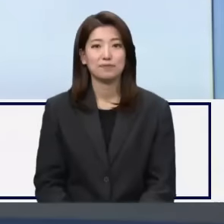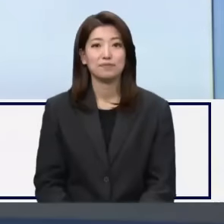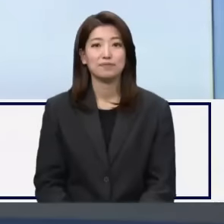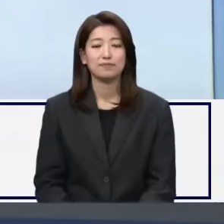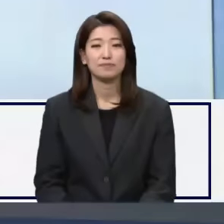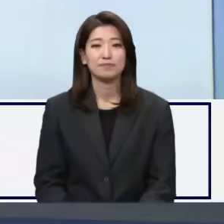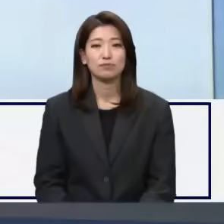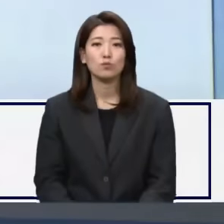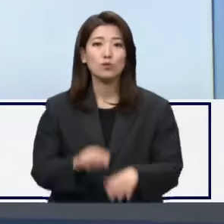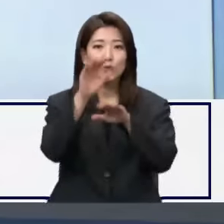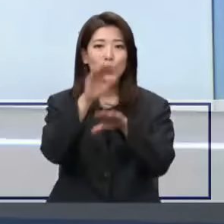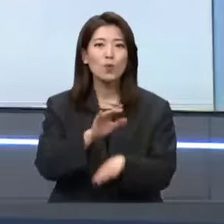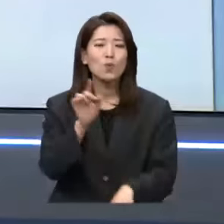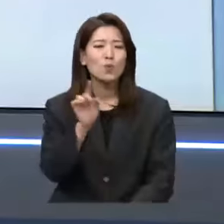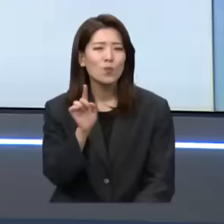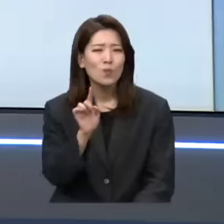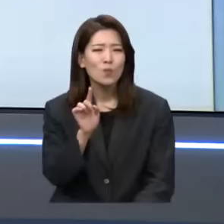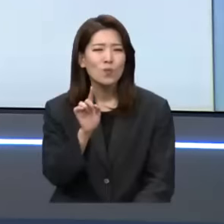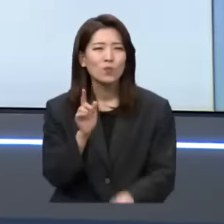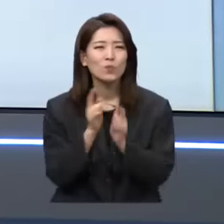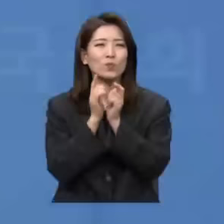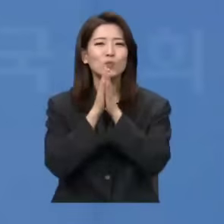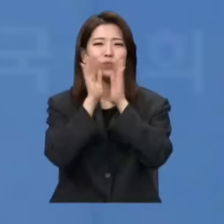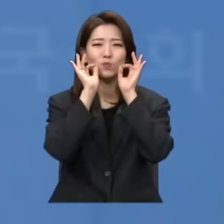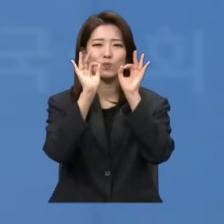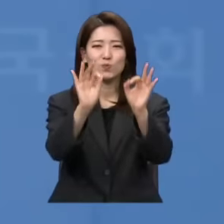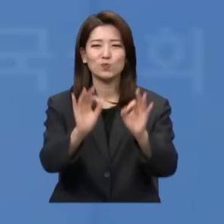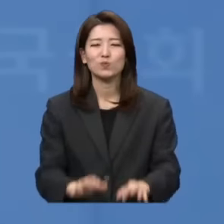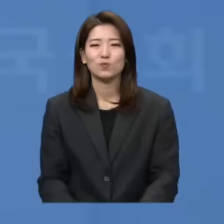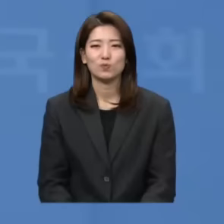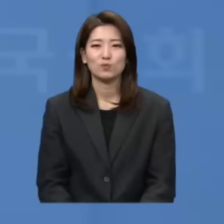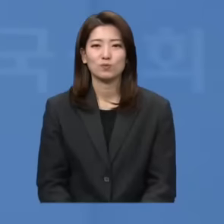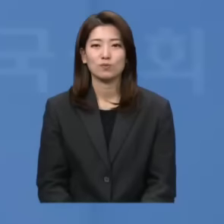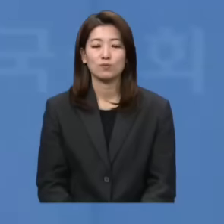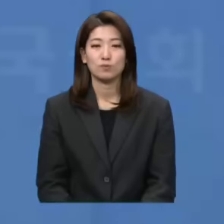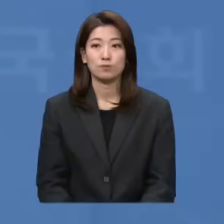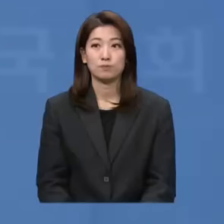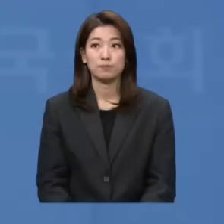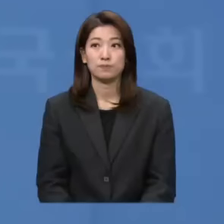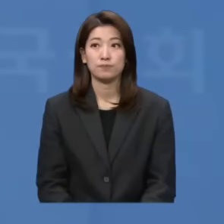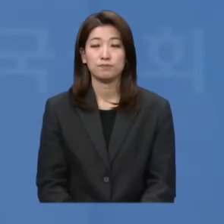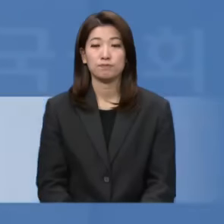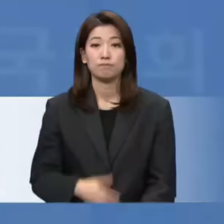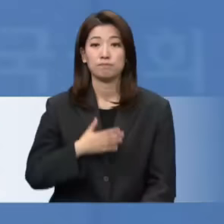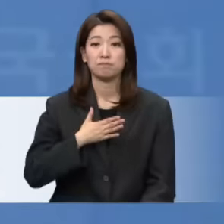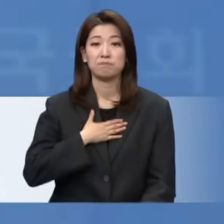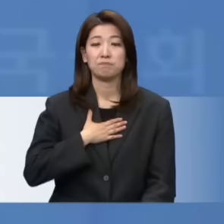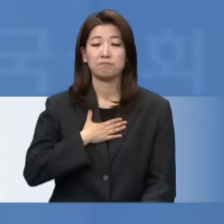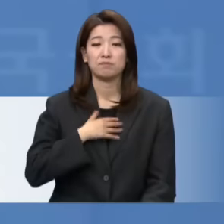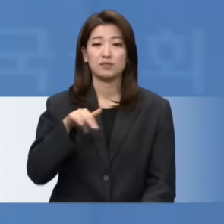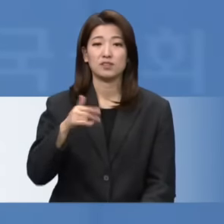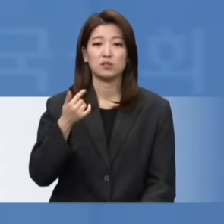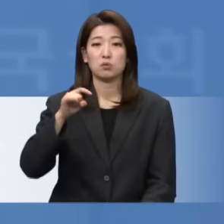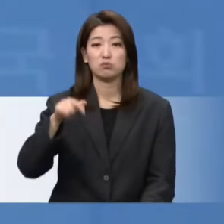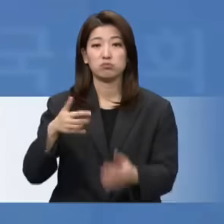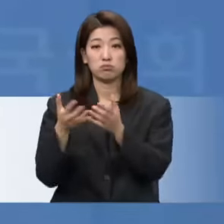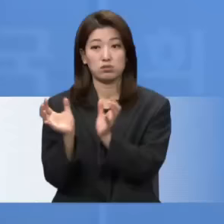있는데요 어떤 내용인지 직접 들어보시죠 조국 혁신당 22대